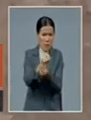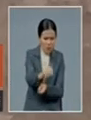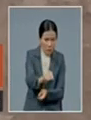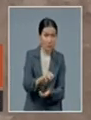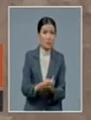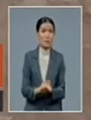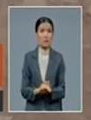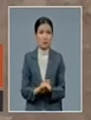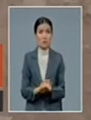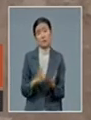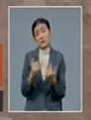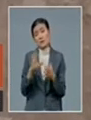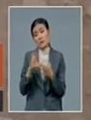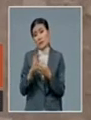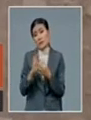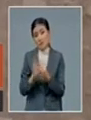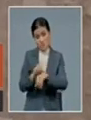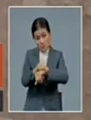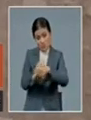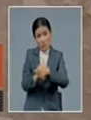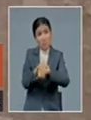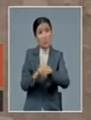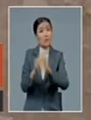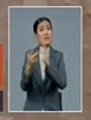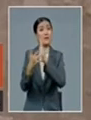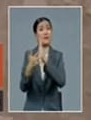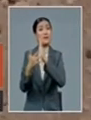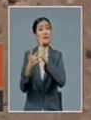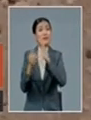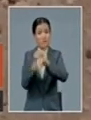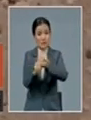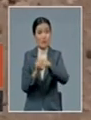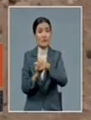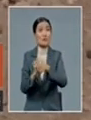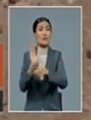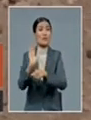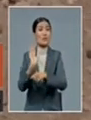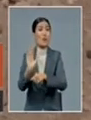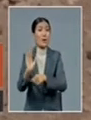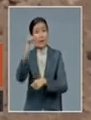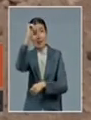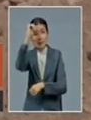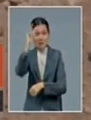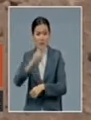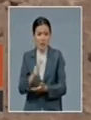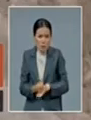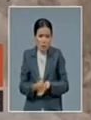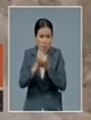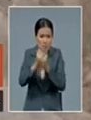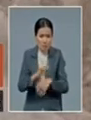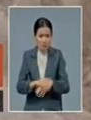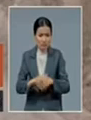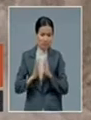นโลยีเลดาร์และกำไลข้อมือที่เป็นเครื่องรางตามความเชื่อทางศาสนานั้นมีส่วนช่วยให้เจ้าหน้าที่สามารถค้นหา